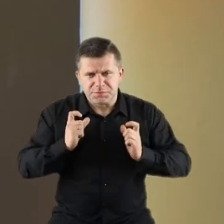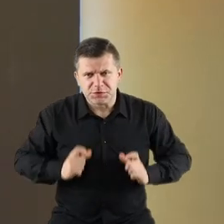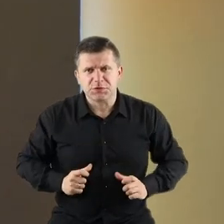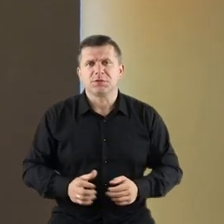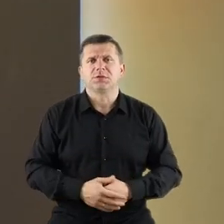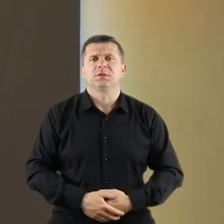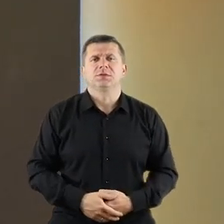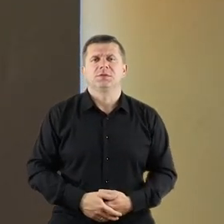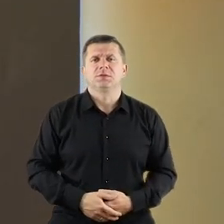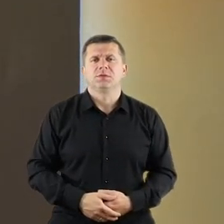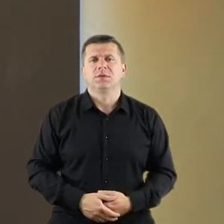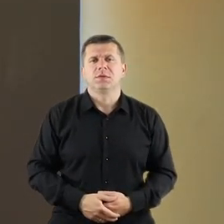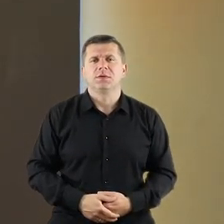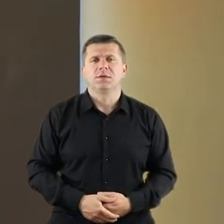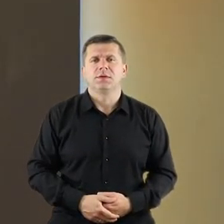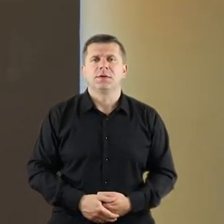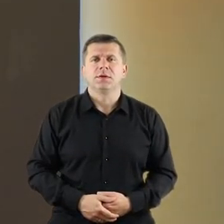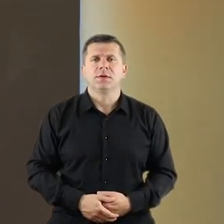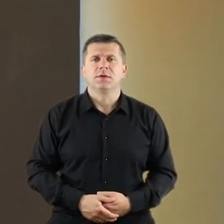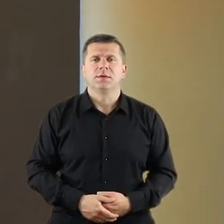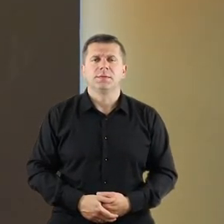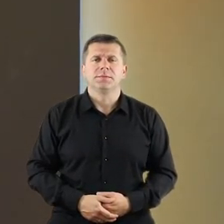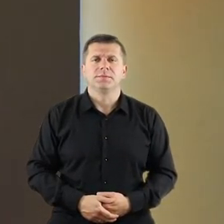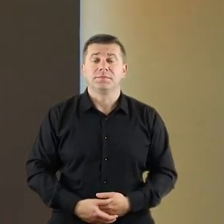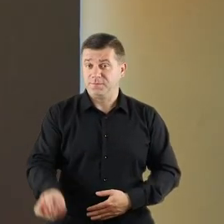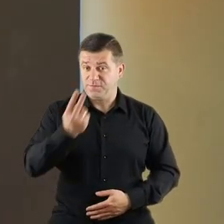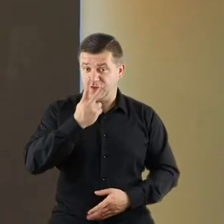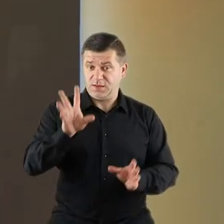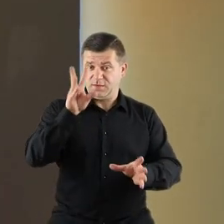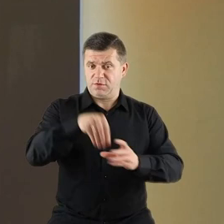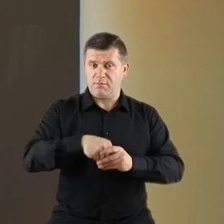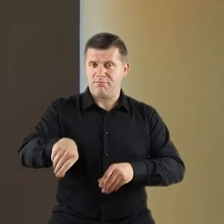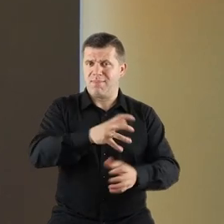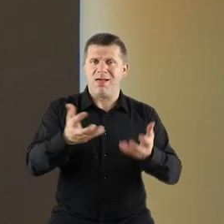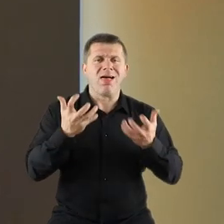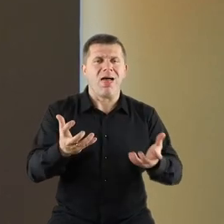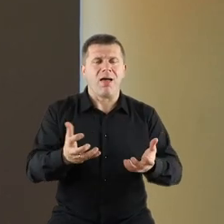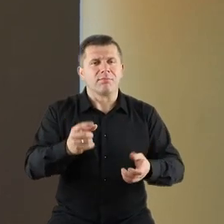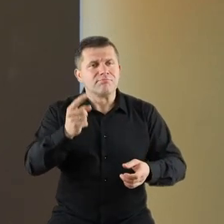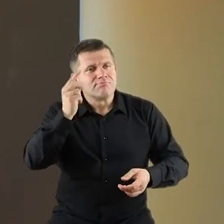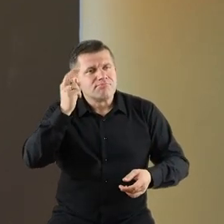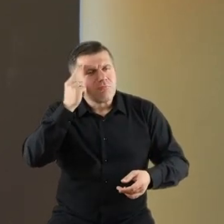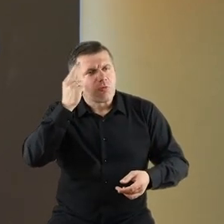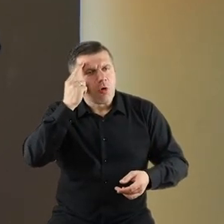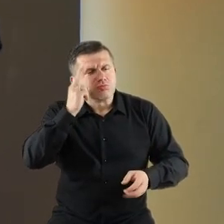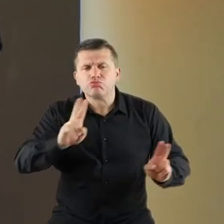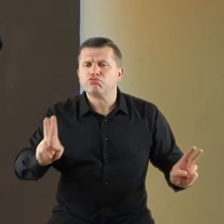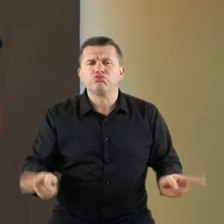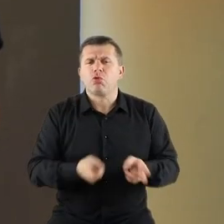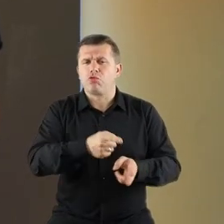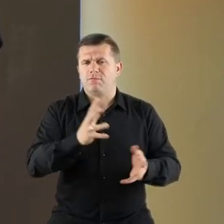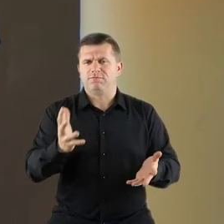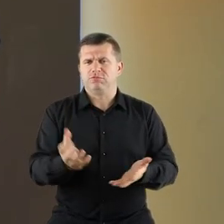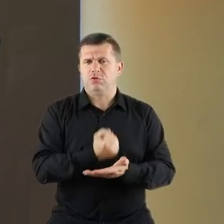więc jakby widać w tym chęć takiego racjonalnego zrozumienia Skąd to się mogło wziąć